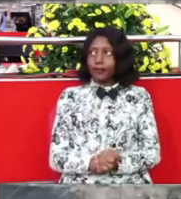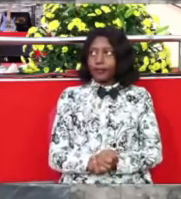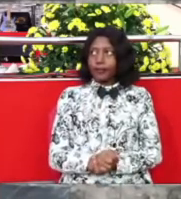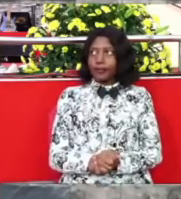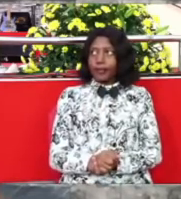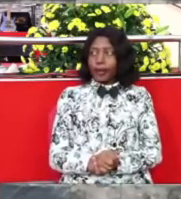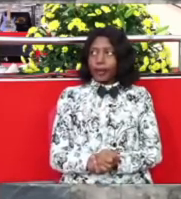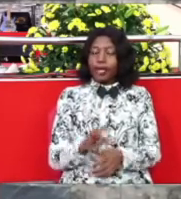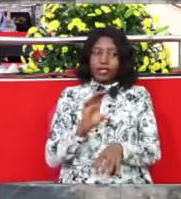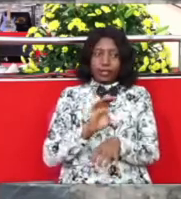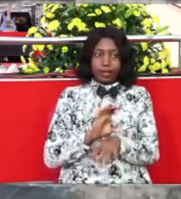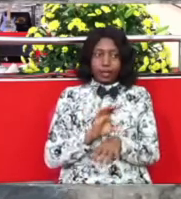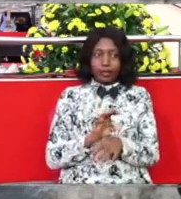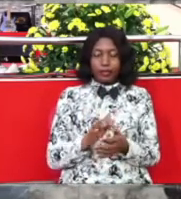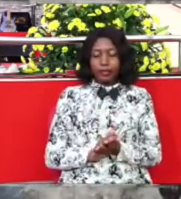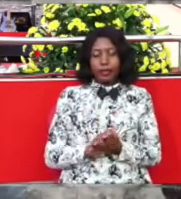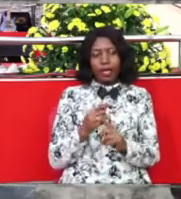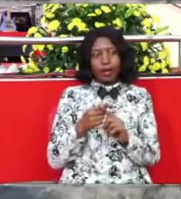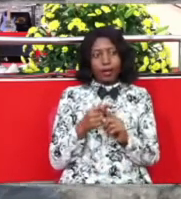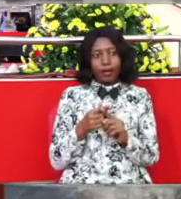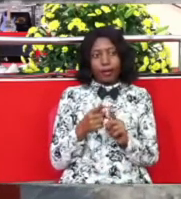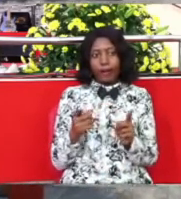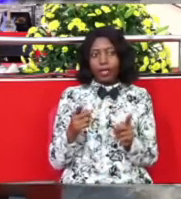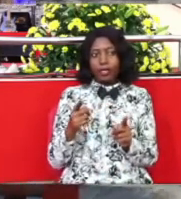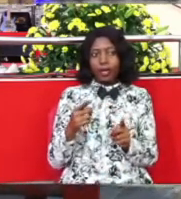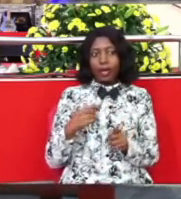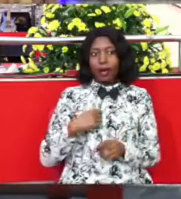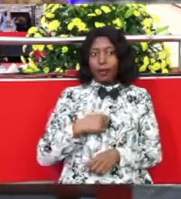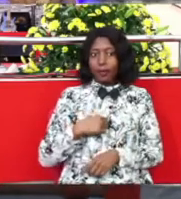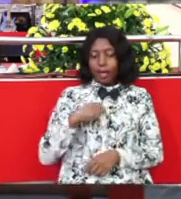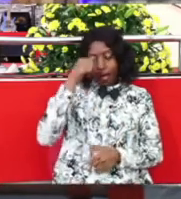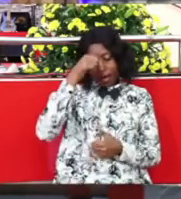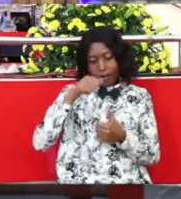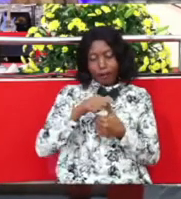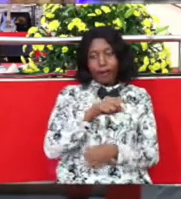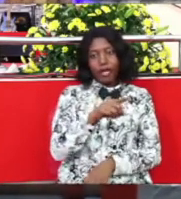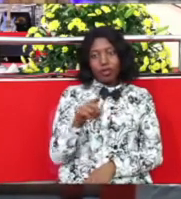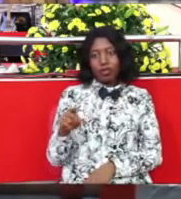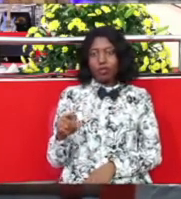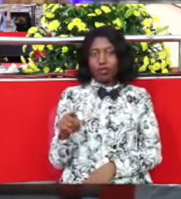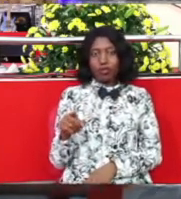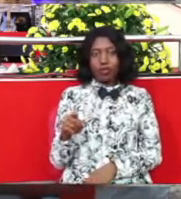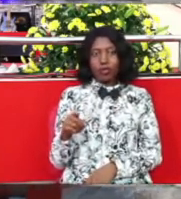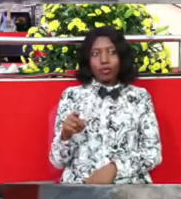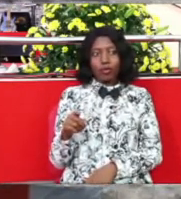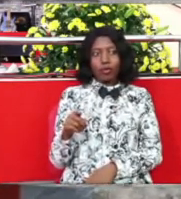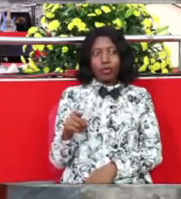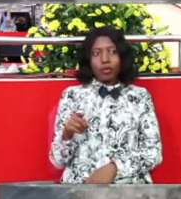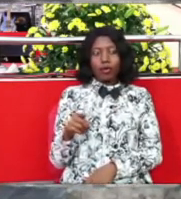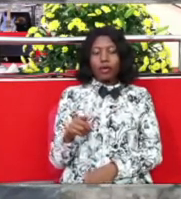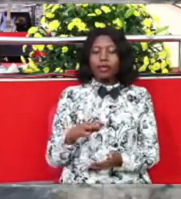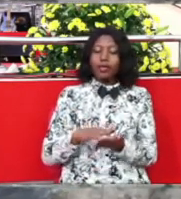Kama kanisa. But I want to remind us that it goes beyond just a program. Lakini nataka nikukumbushe kwamba ni zaidi tu